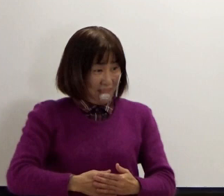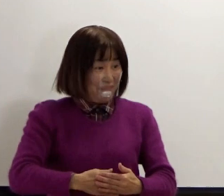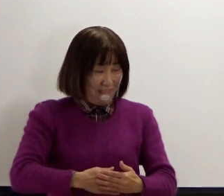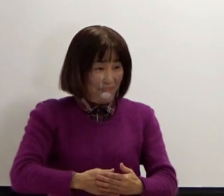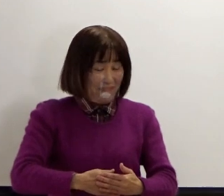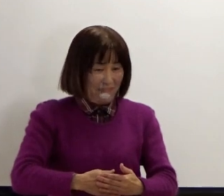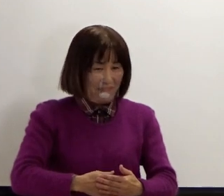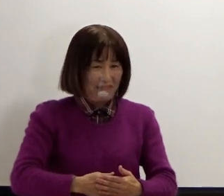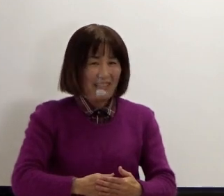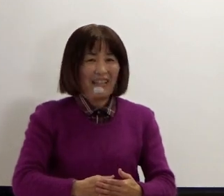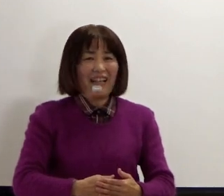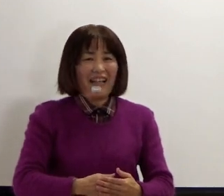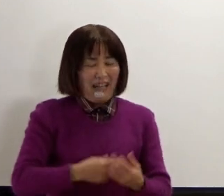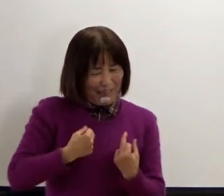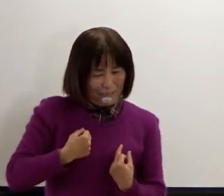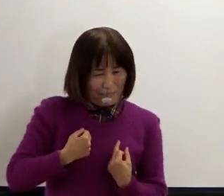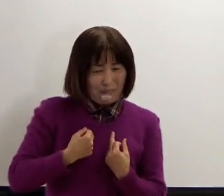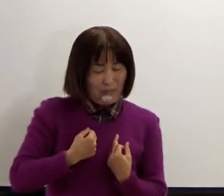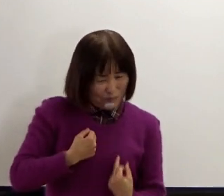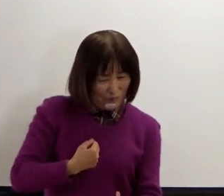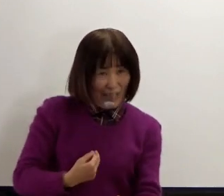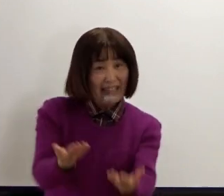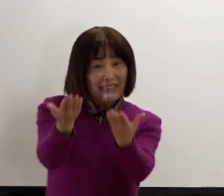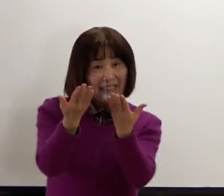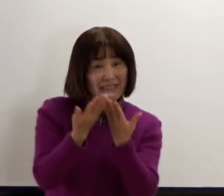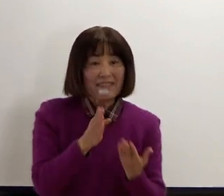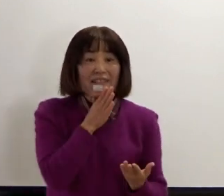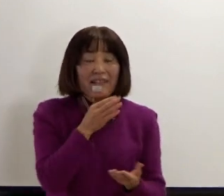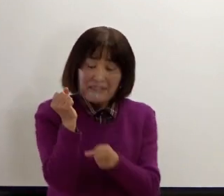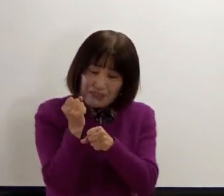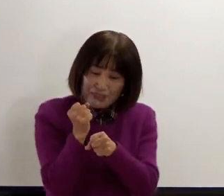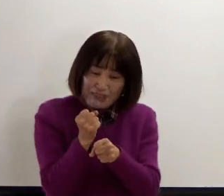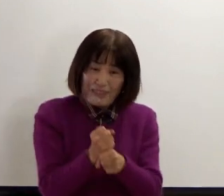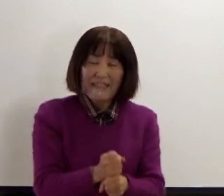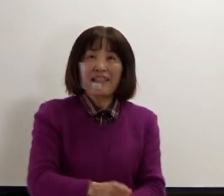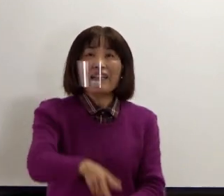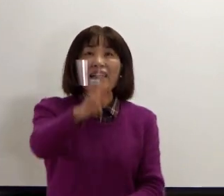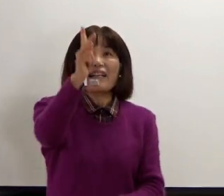自分子供が与えられたということを確信してですね、ああ神様は